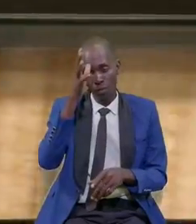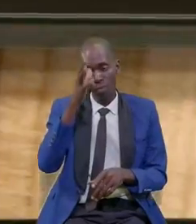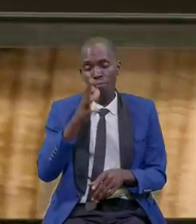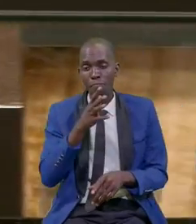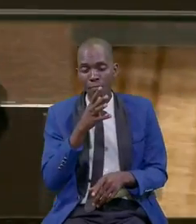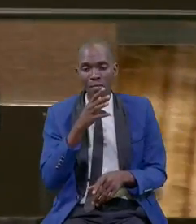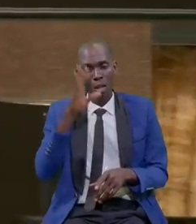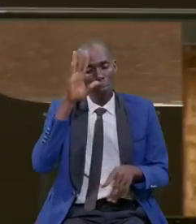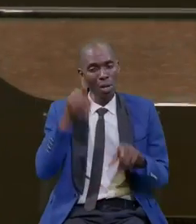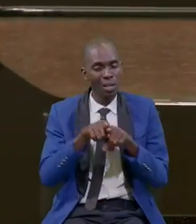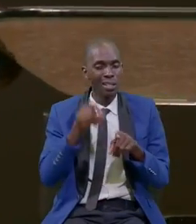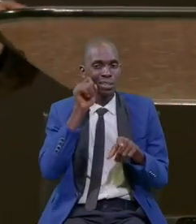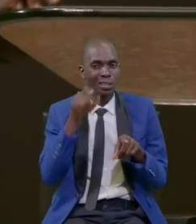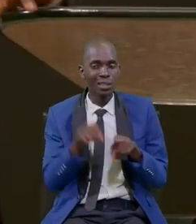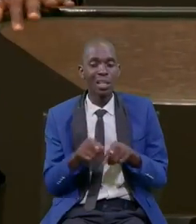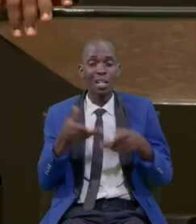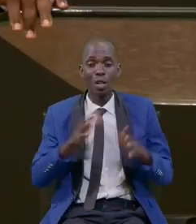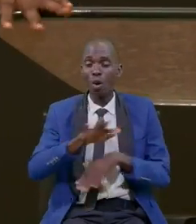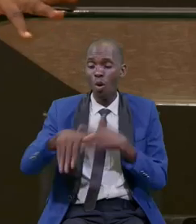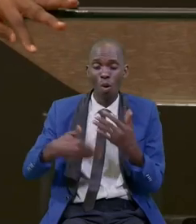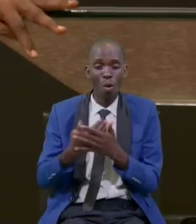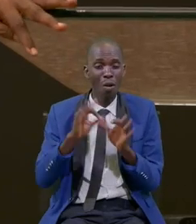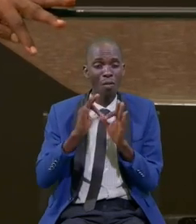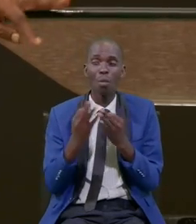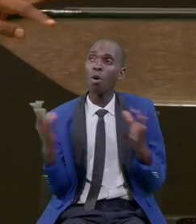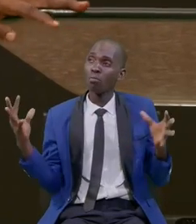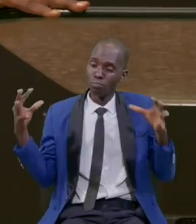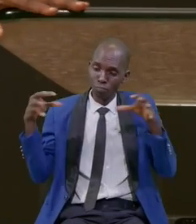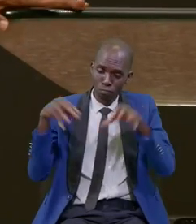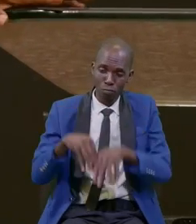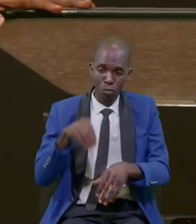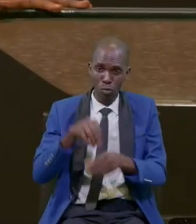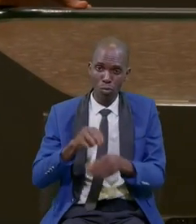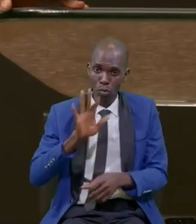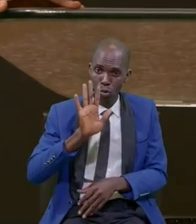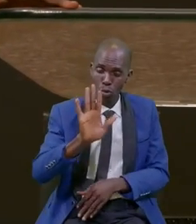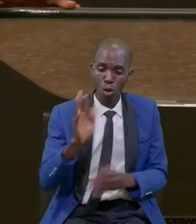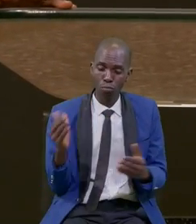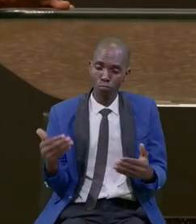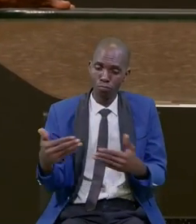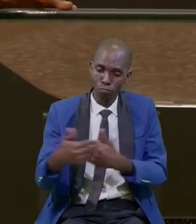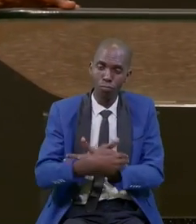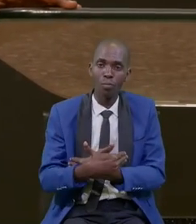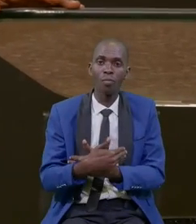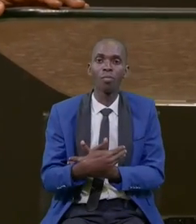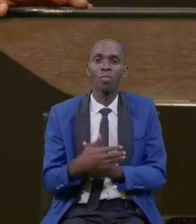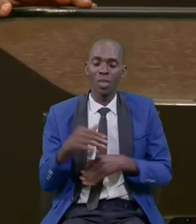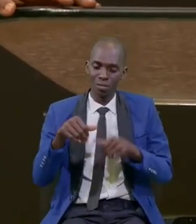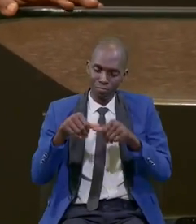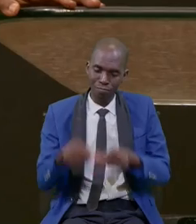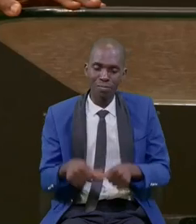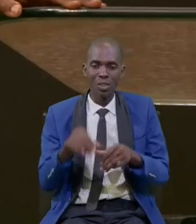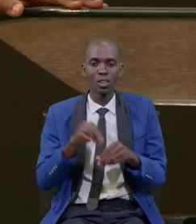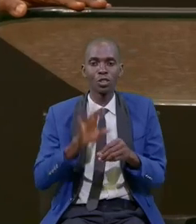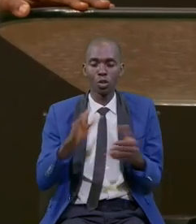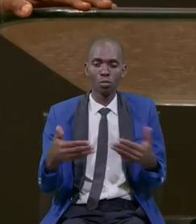pères, ses parents, ses sœurs, et que tous viennent rester là-bas sous la